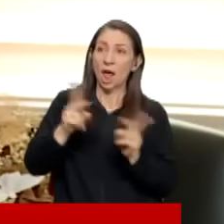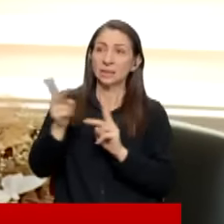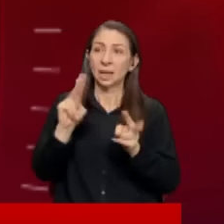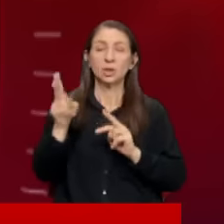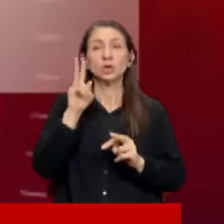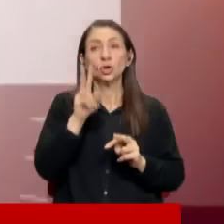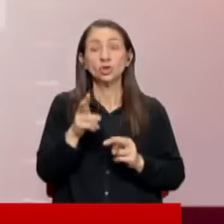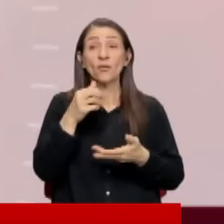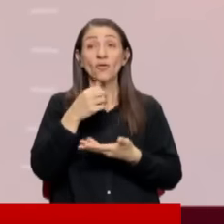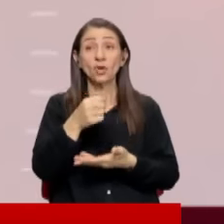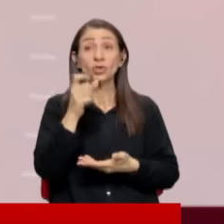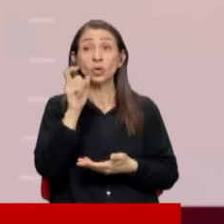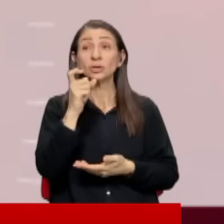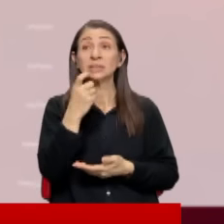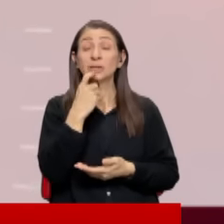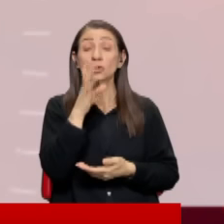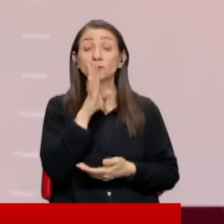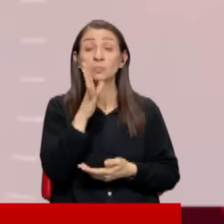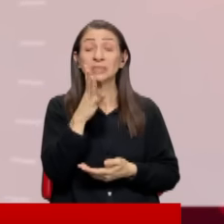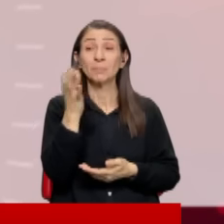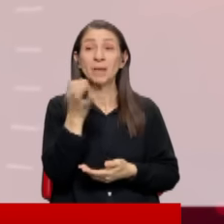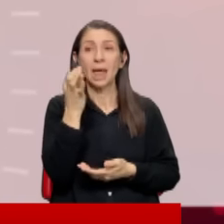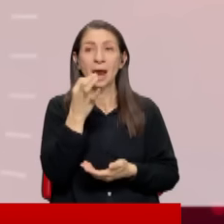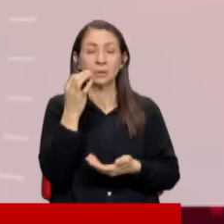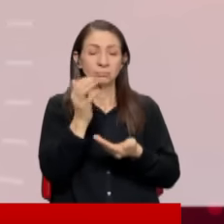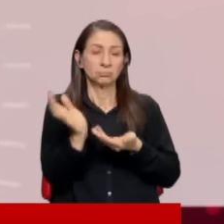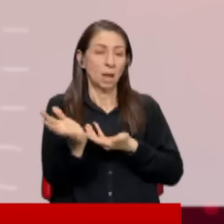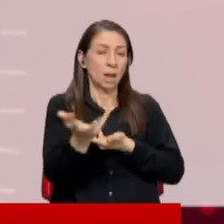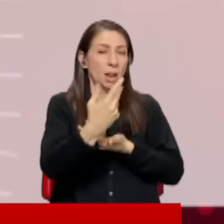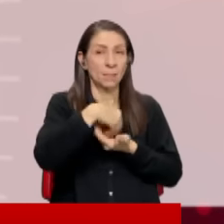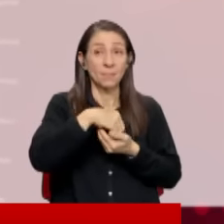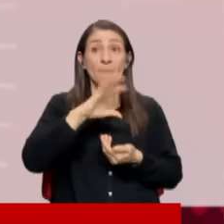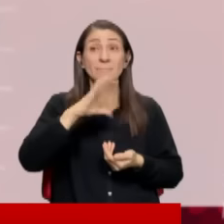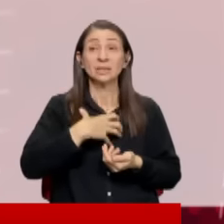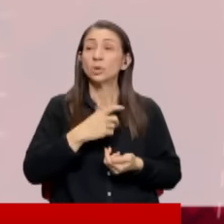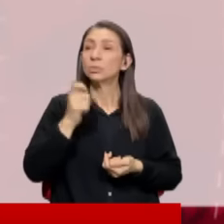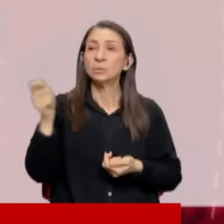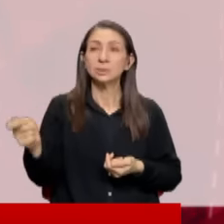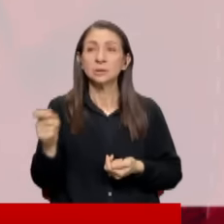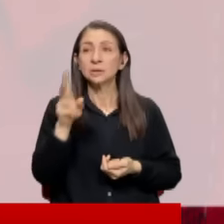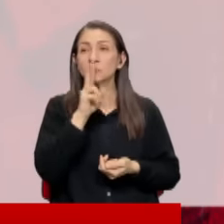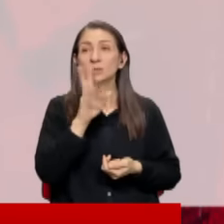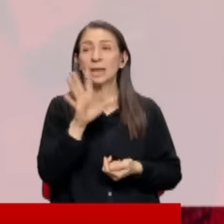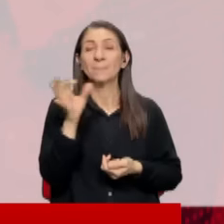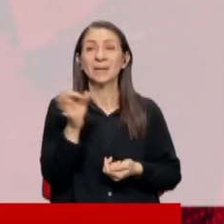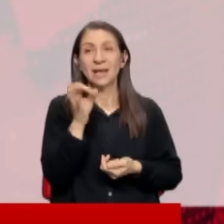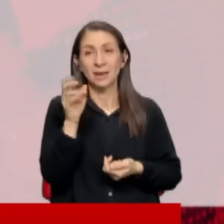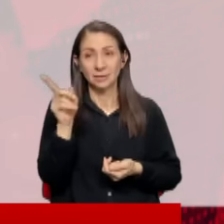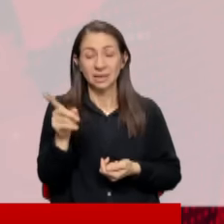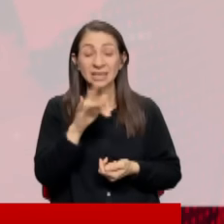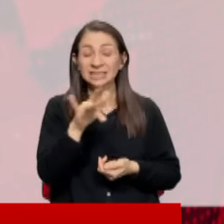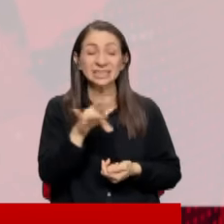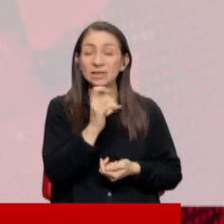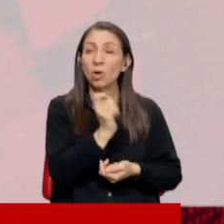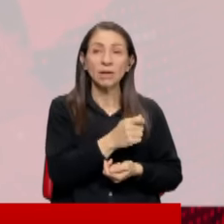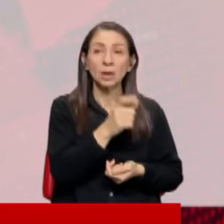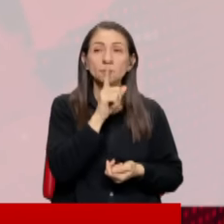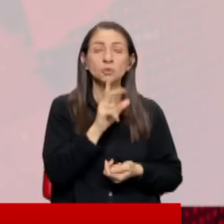aktarıldığını görüyoruz. Fonda 9 yılda 405 milyar lira toplandı. İşverene ödenen para 250 milyar lira, işsize